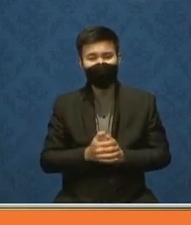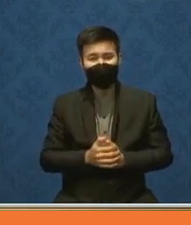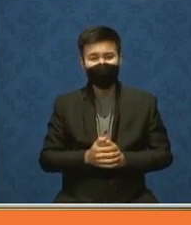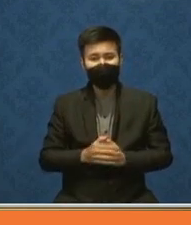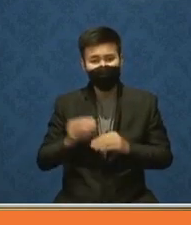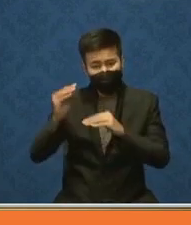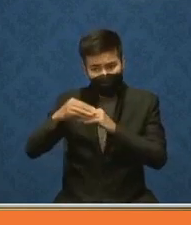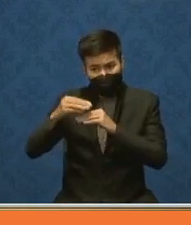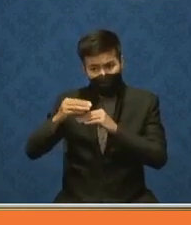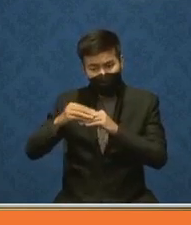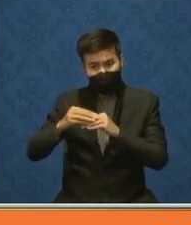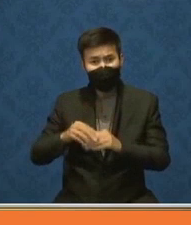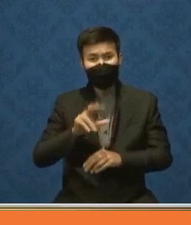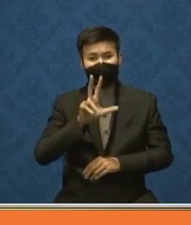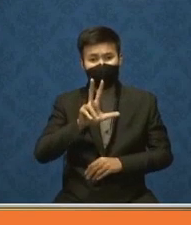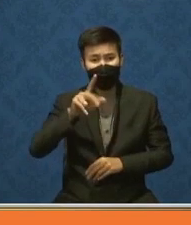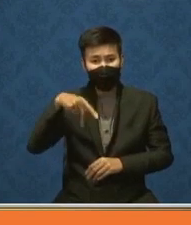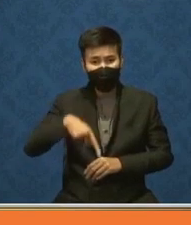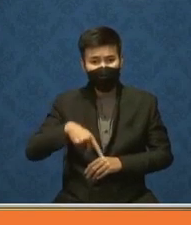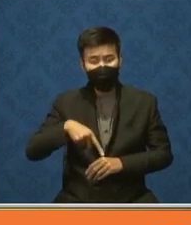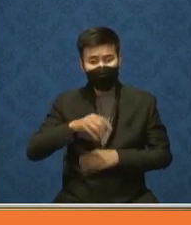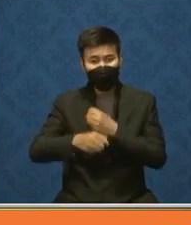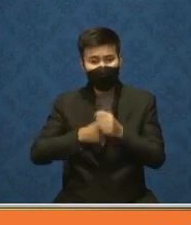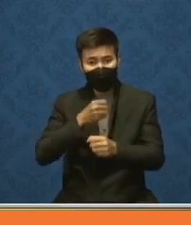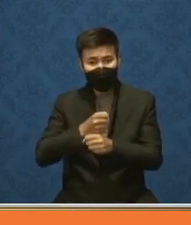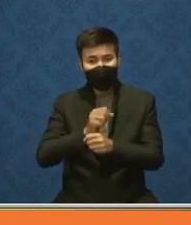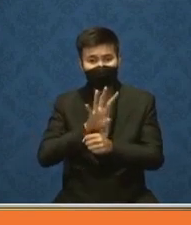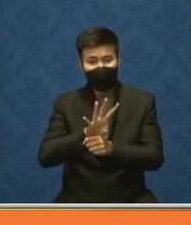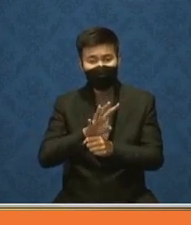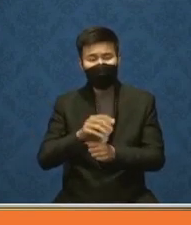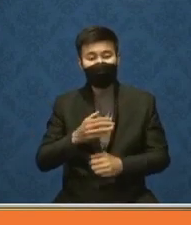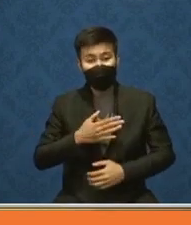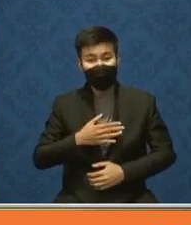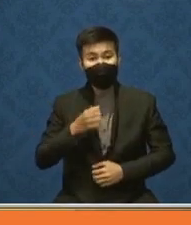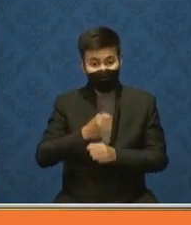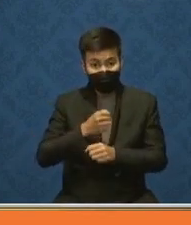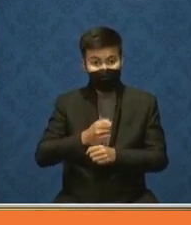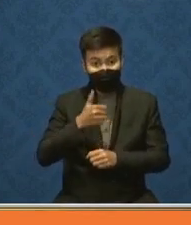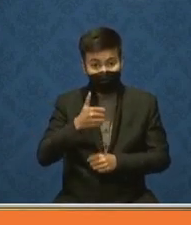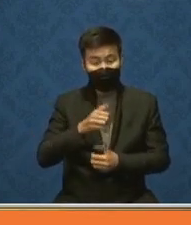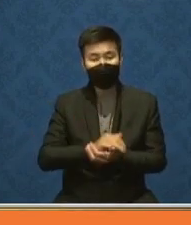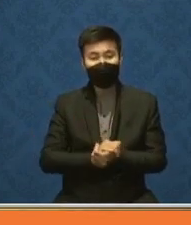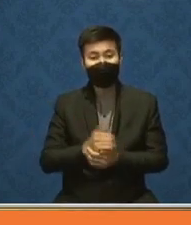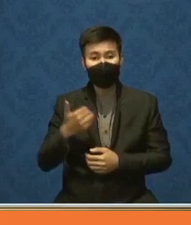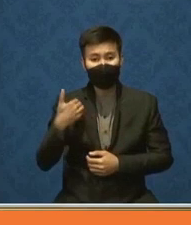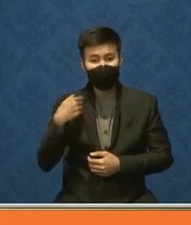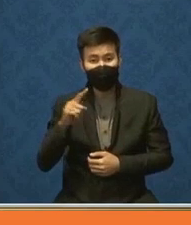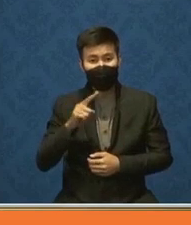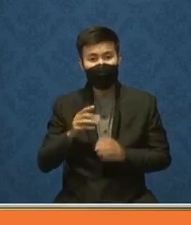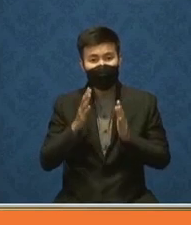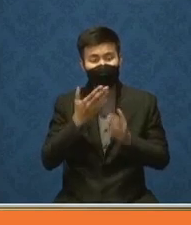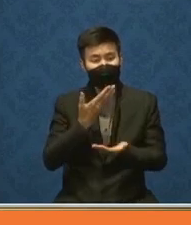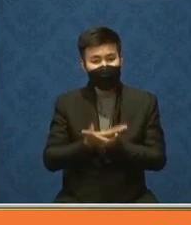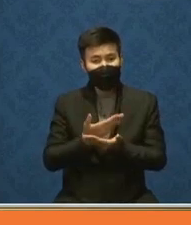เดือนในเวลา4ปีครับพวกเรายืนยันอีกครั้งนึงครับทำได้จริงนะครับการมีบำนาญทั่วหน้าเนี่ยมันไม่ใช่แ